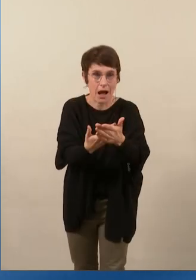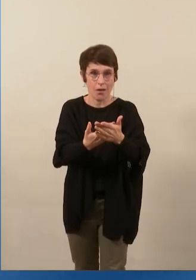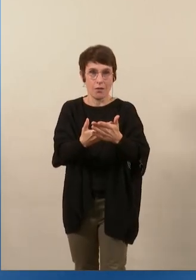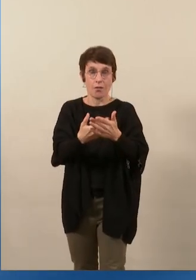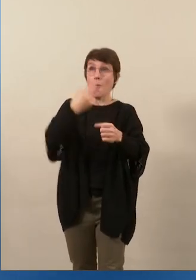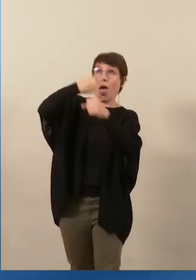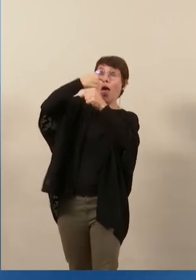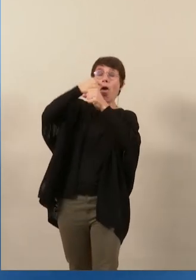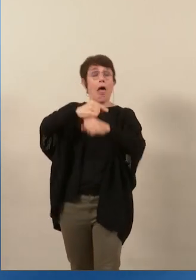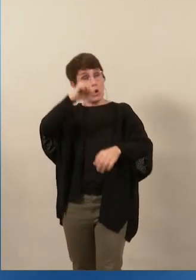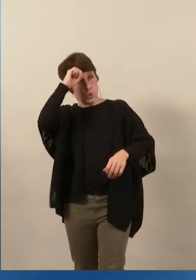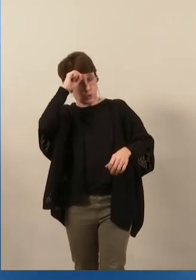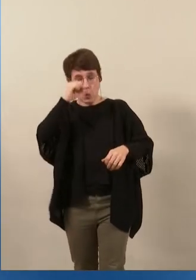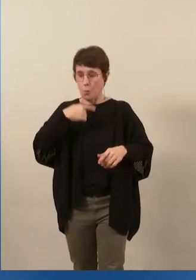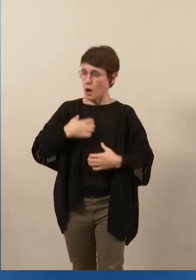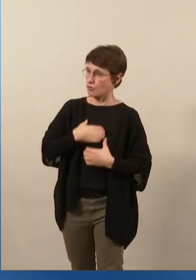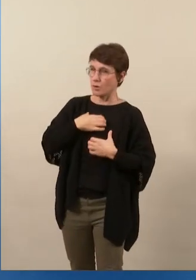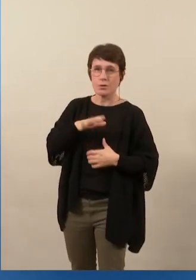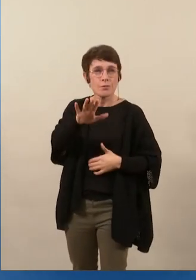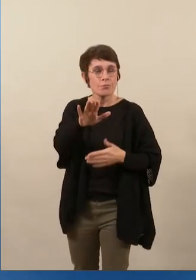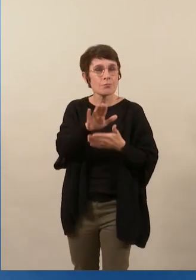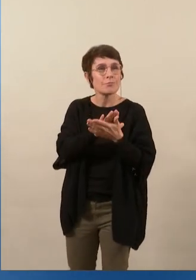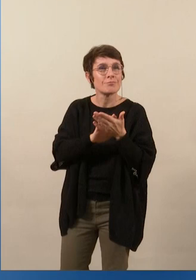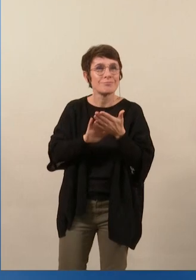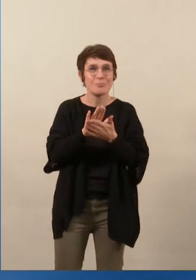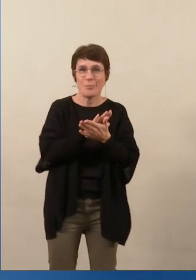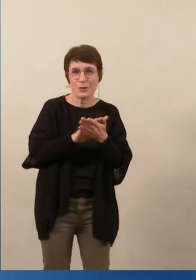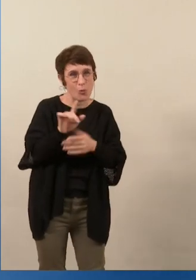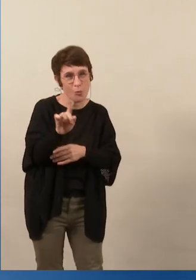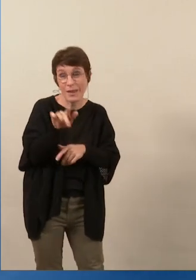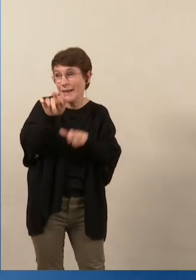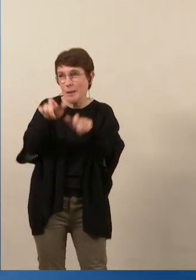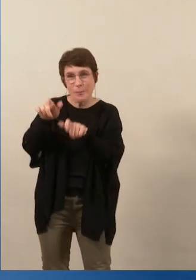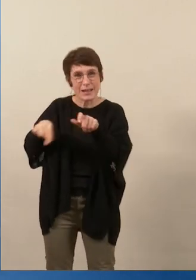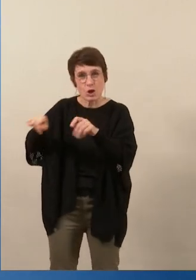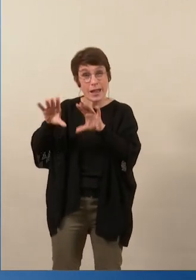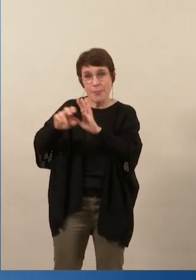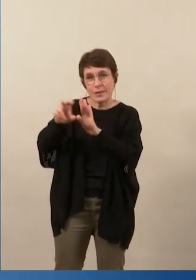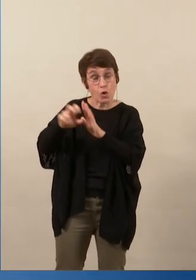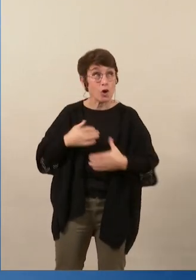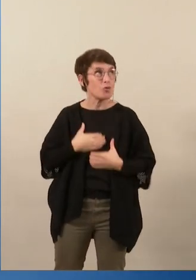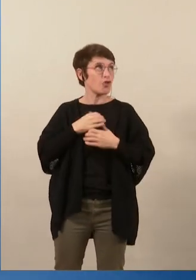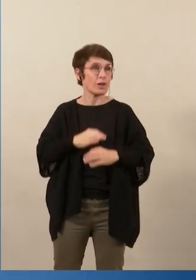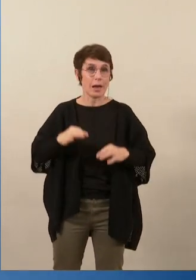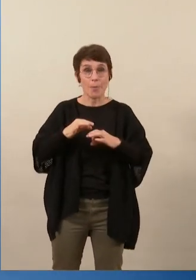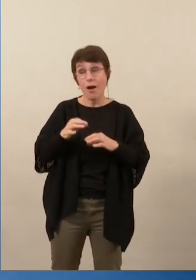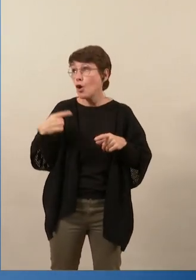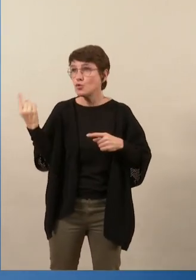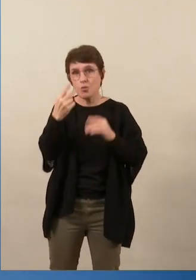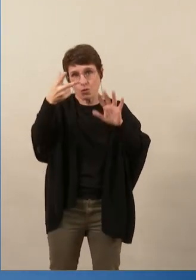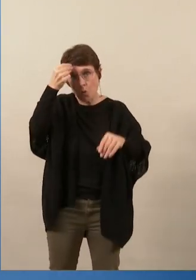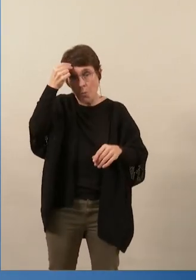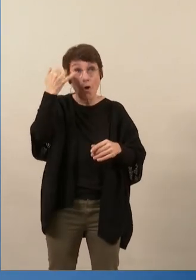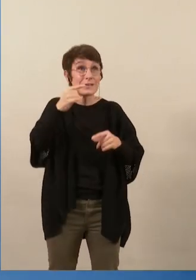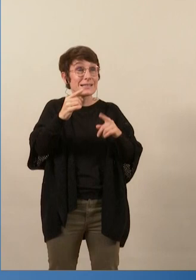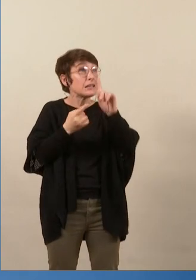choqué mais ça ne choque absolument pas les grenolbis en fait tout le monde comprend par bon sens normal que quand on doit se déplacer à